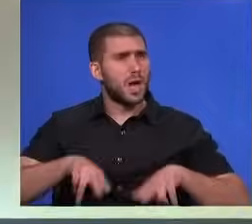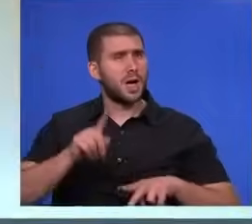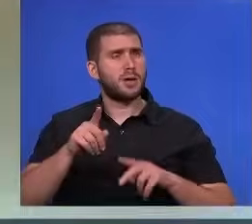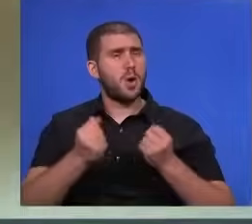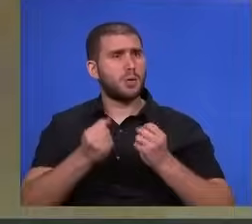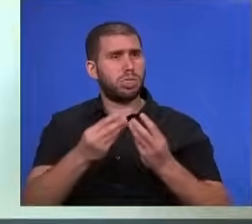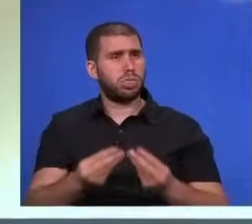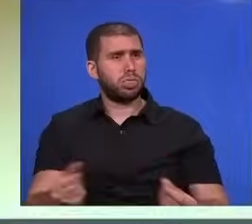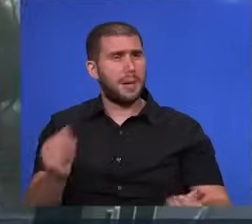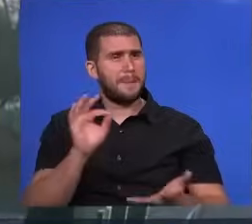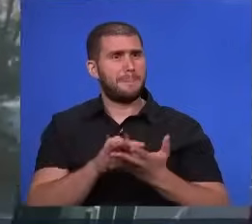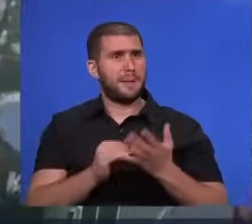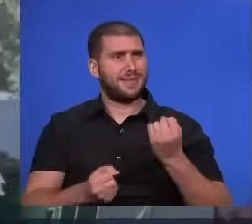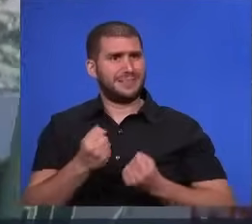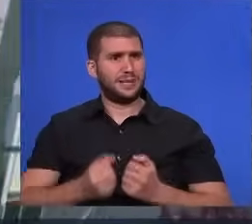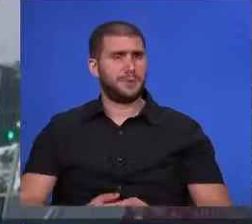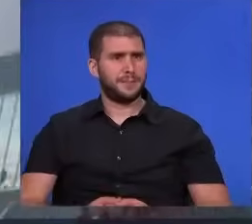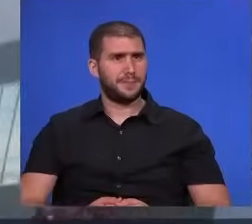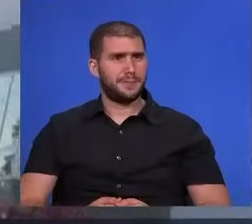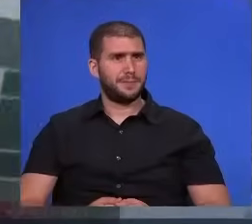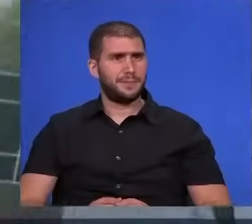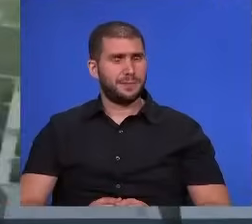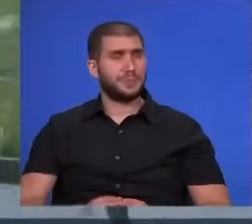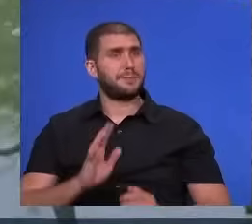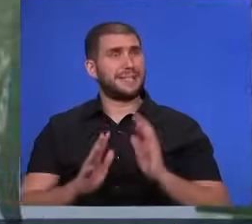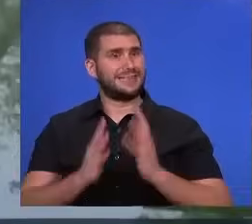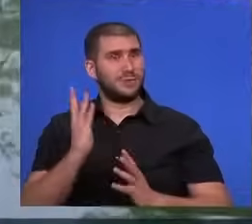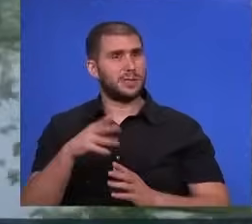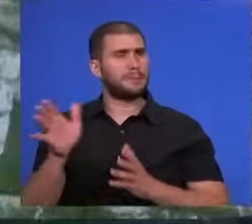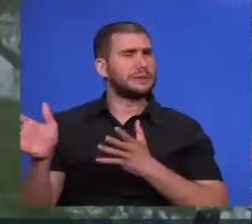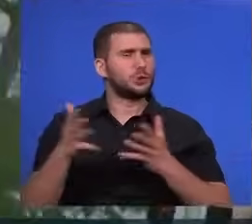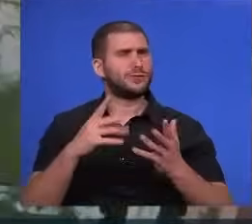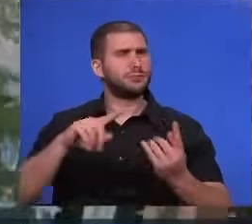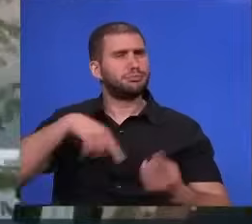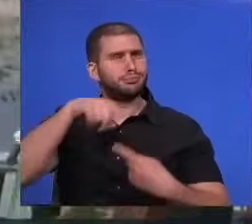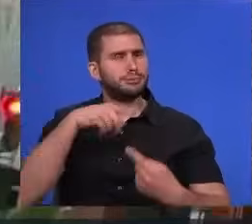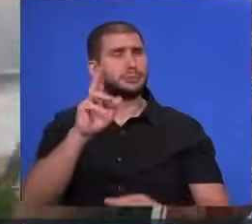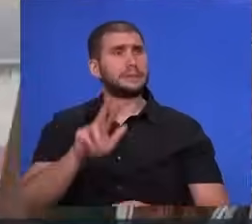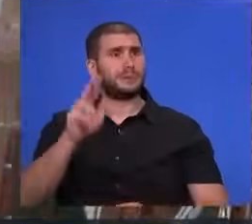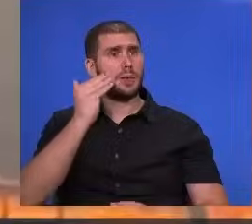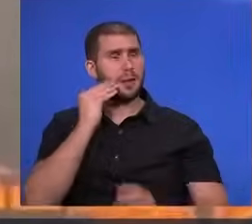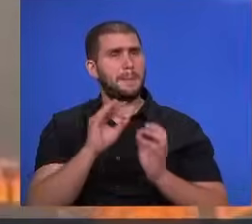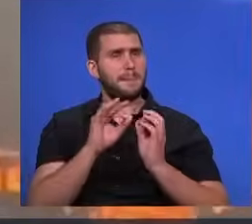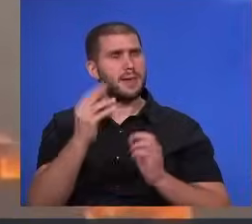started melting during the drive. בין השריפות, הסופות והסערות, צפון אמריקה מתחילה